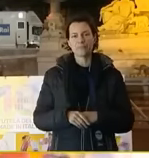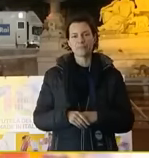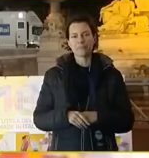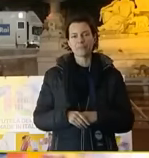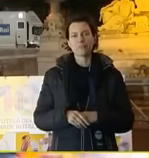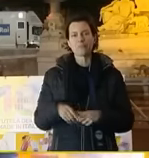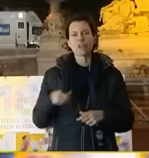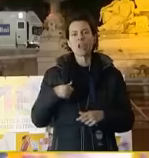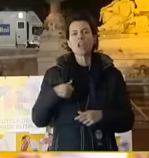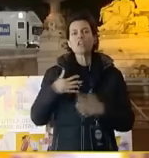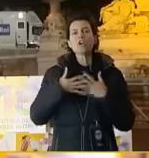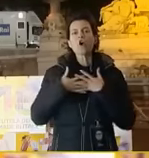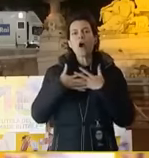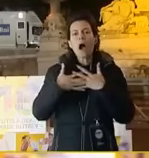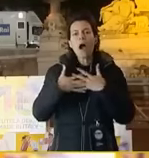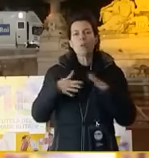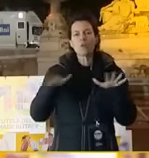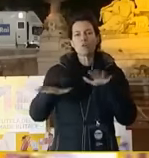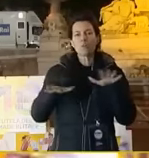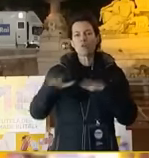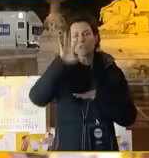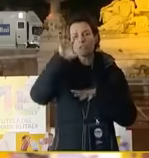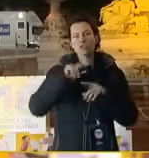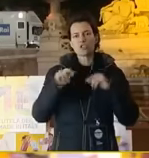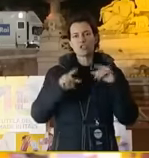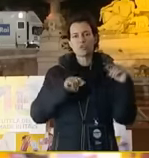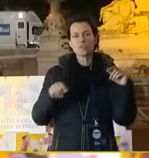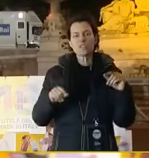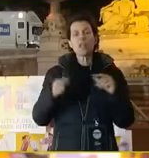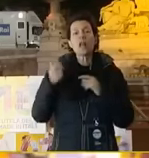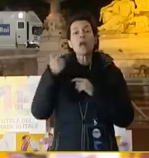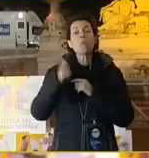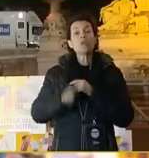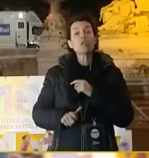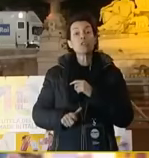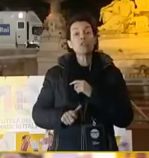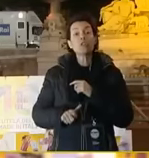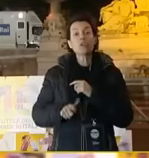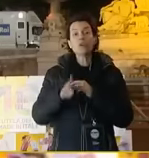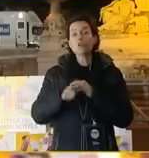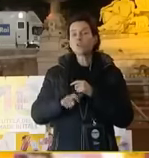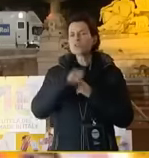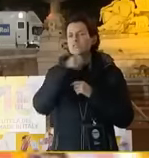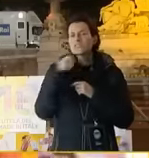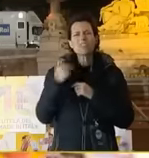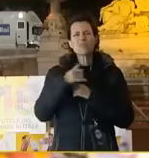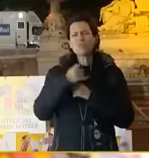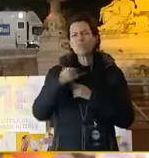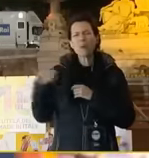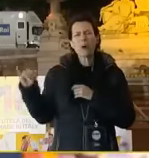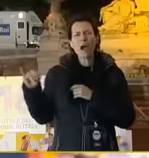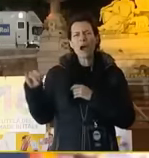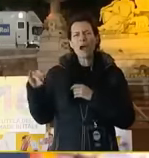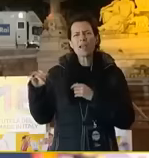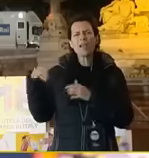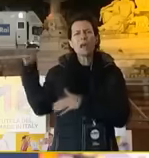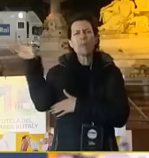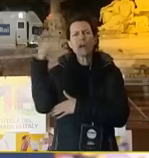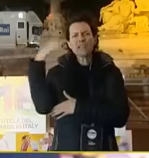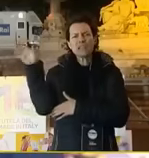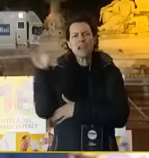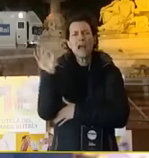Io voglio bene a questo movimento perché è un movimento che non ha mai avuto bisogno di bandiere, di simboli, perché